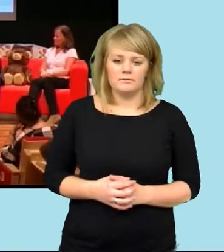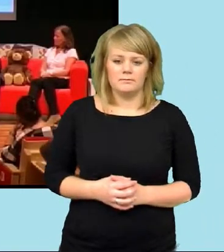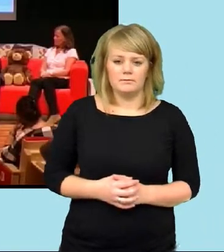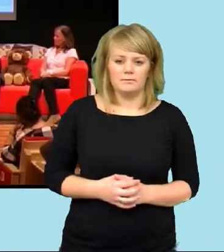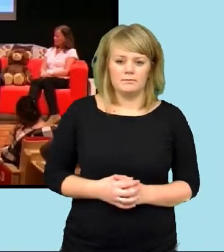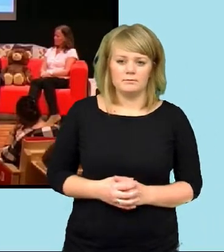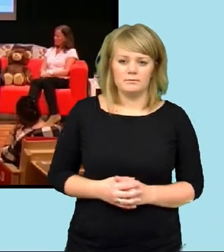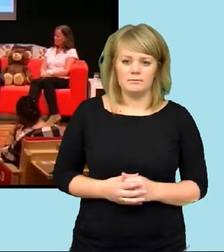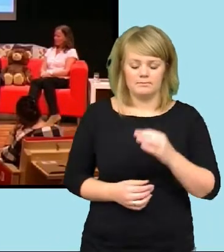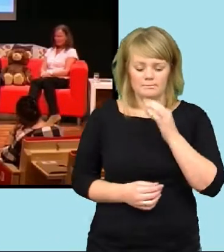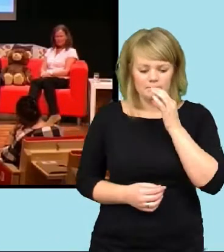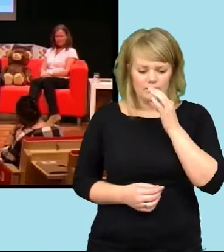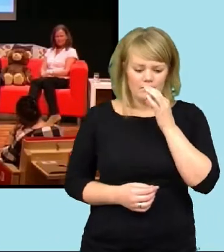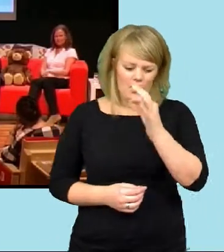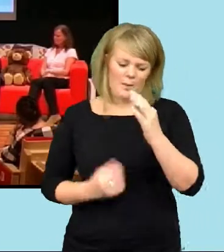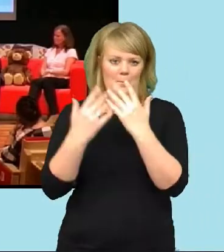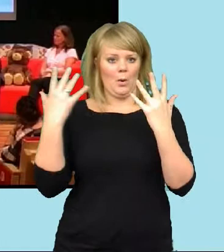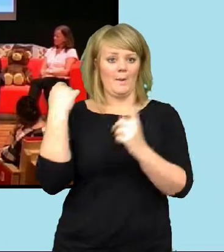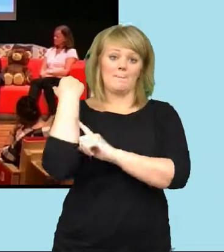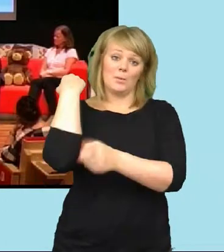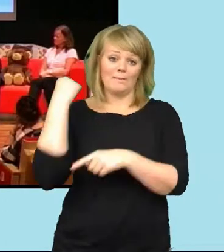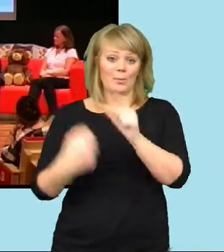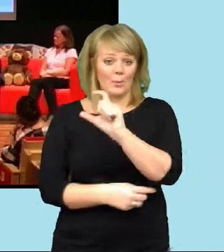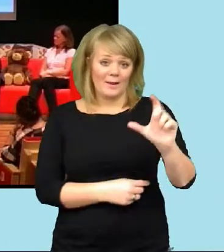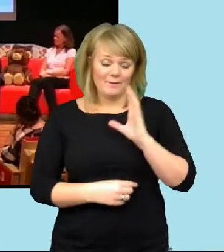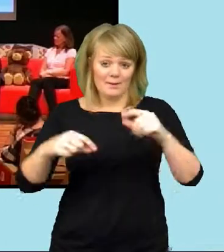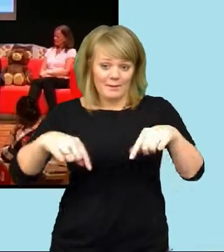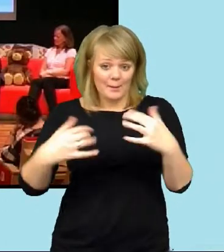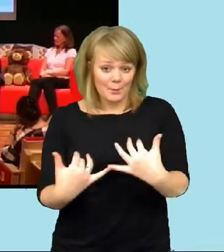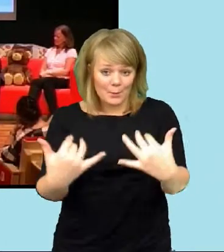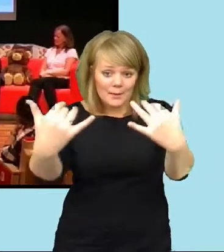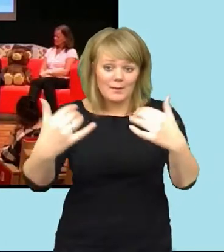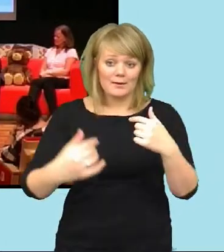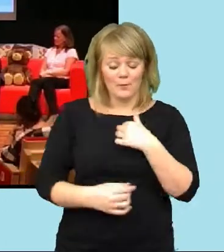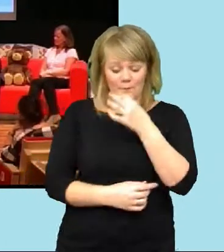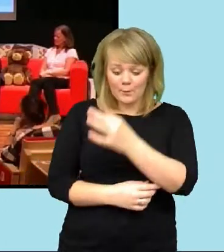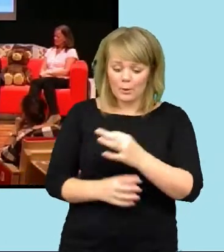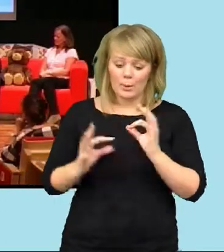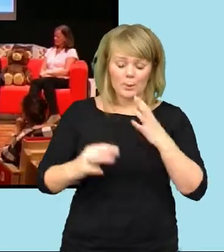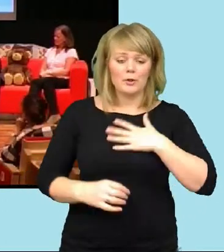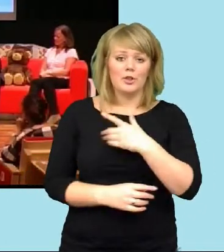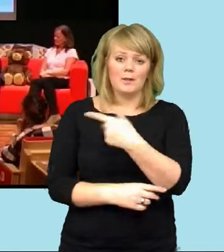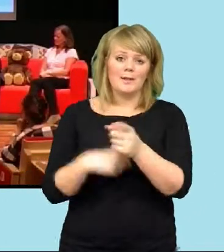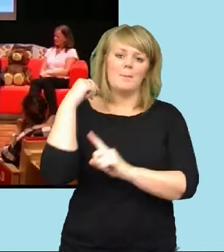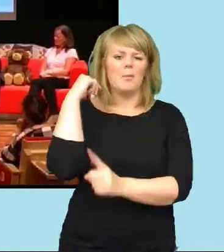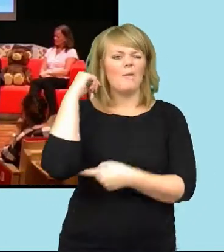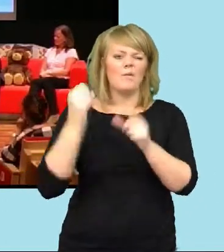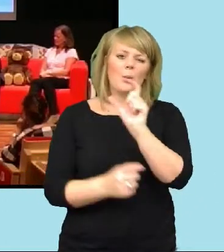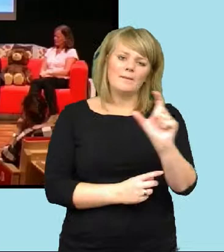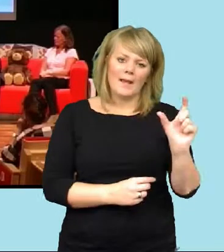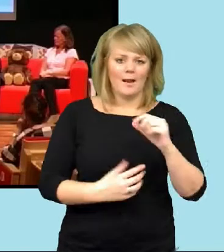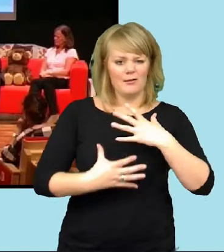Som sagt, vi har en massa professionella här. Hur tycker ni att de professionella kan liksom stötta er föräldrar för